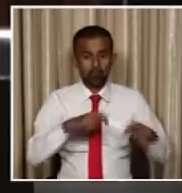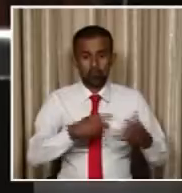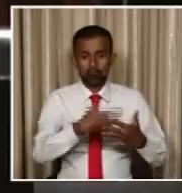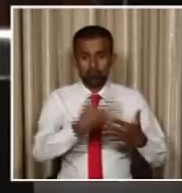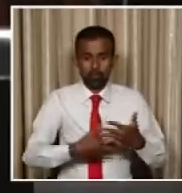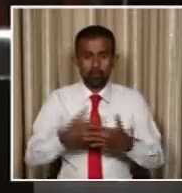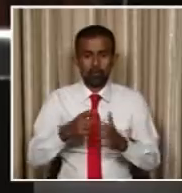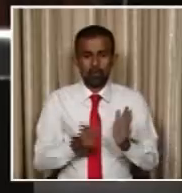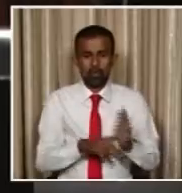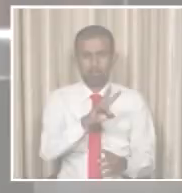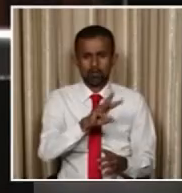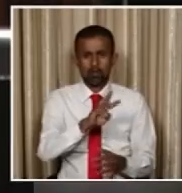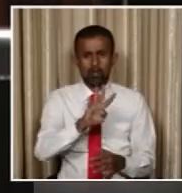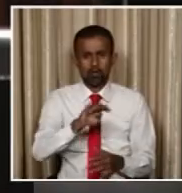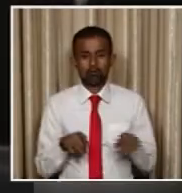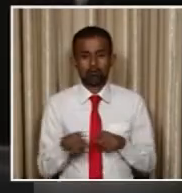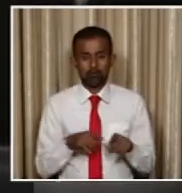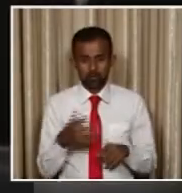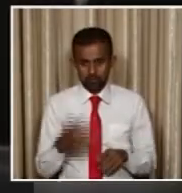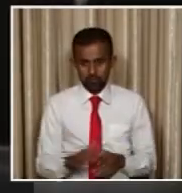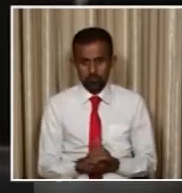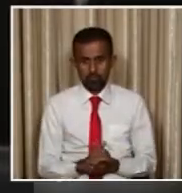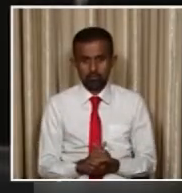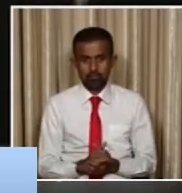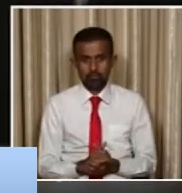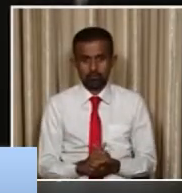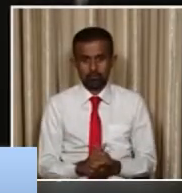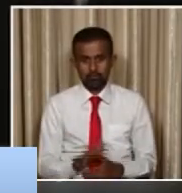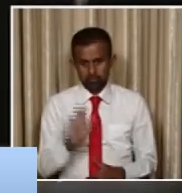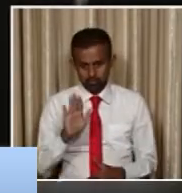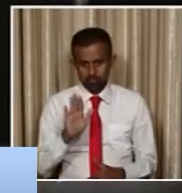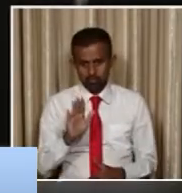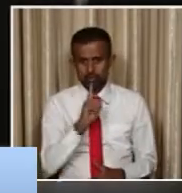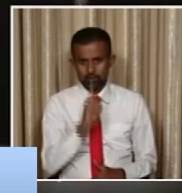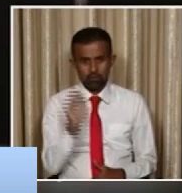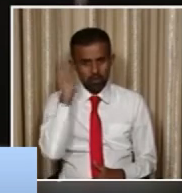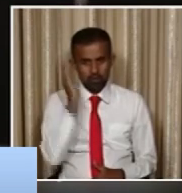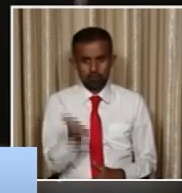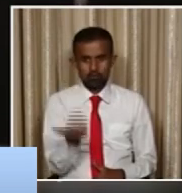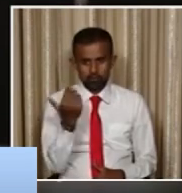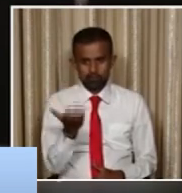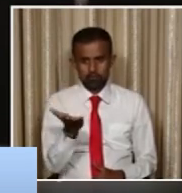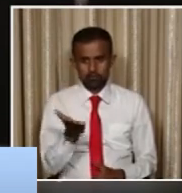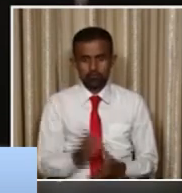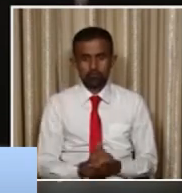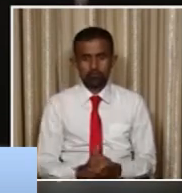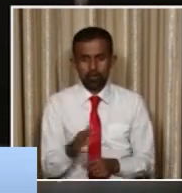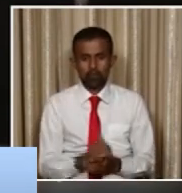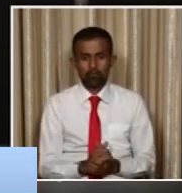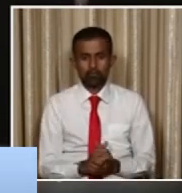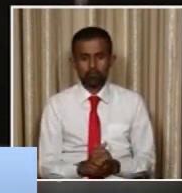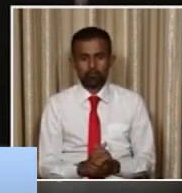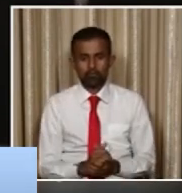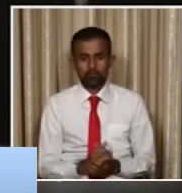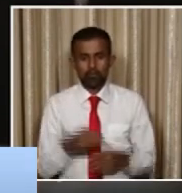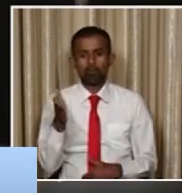බැලුවම 135ක් 140ක් පිටිපස්සෙන් ඉන්න ඔහොම ඉන්න යන්න එපා කීන ටික අහගන්න වියත්මගේ නායකයා ඔව්